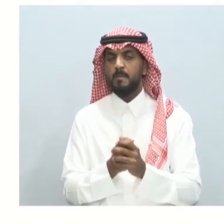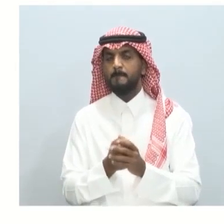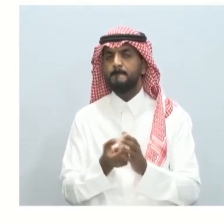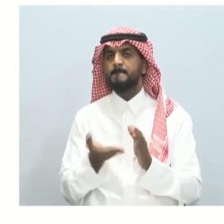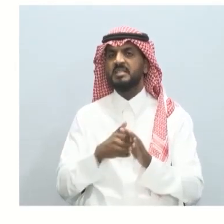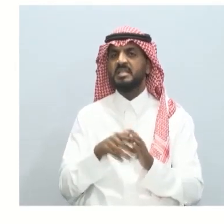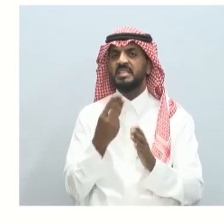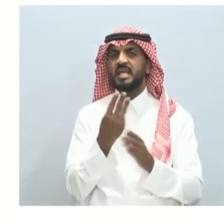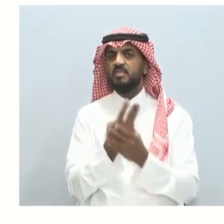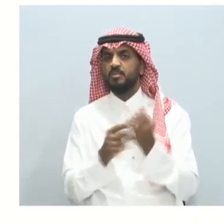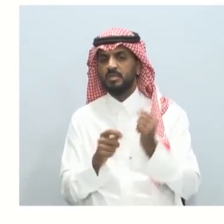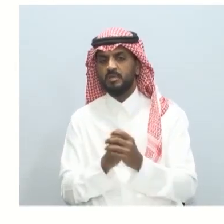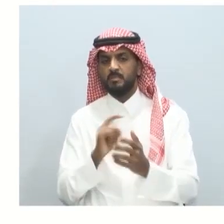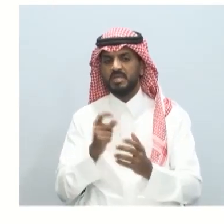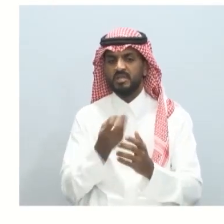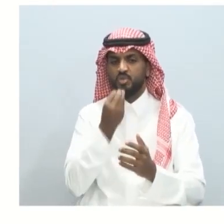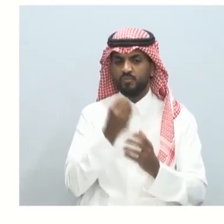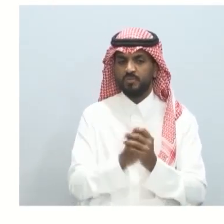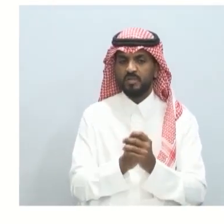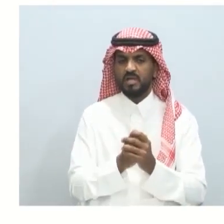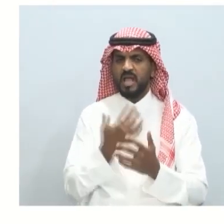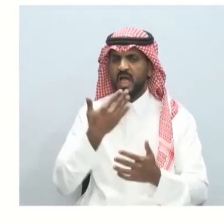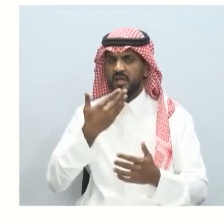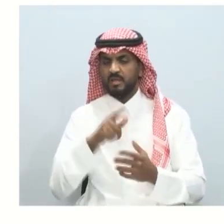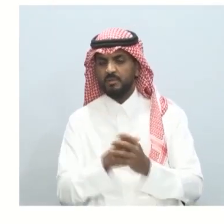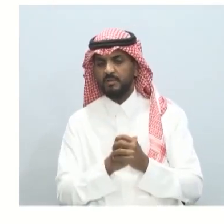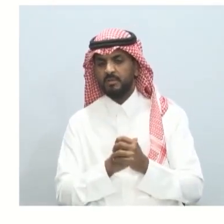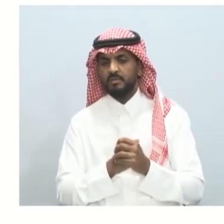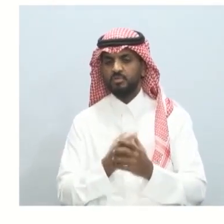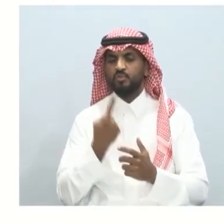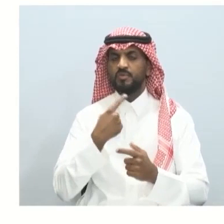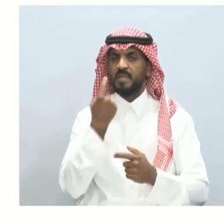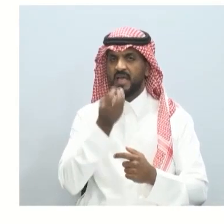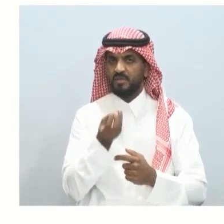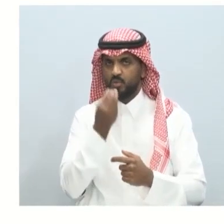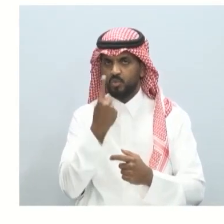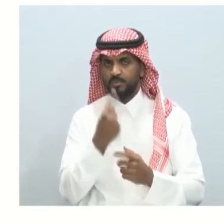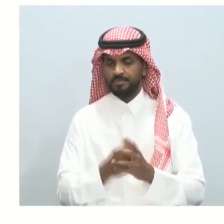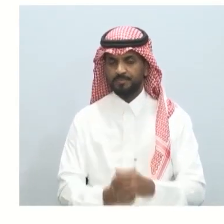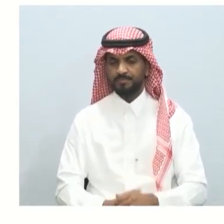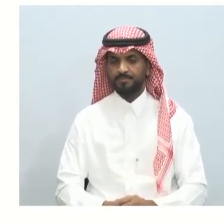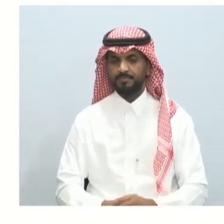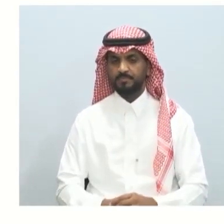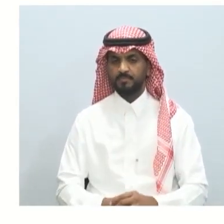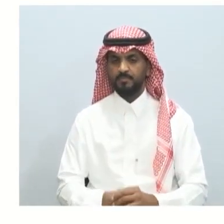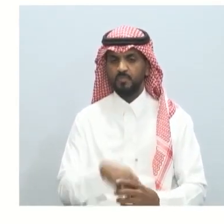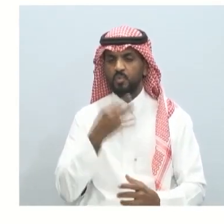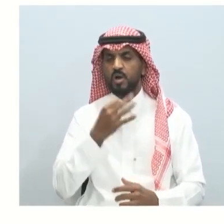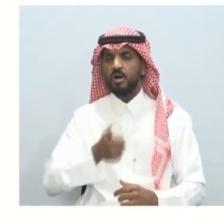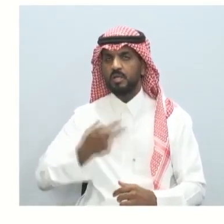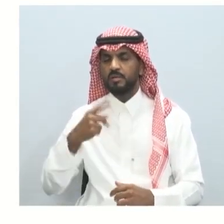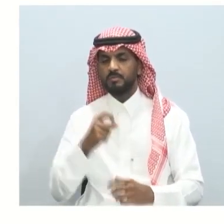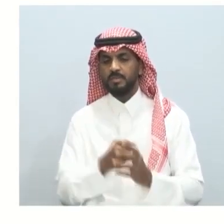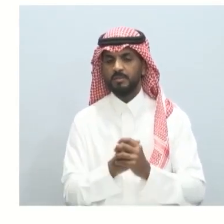ثلاثه بنين ما دخل جوفي عليهم من الحرقه من الحرقه ما دخل جوفي من حرقه هذه اللقمه وقال